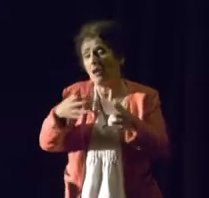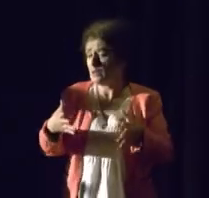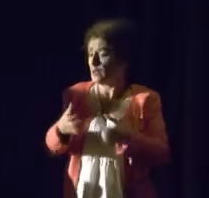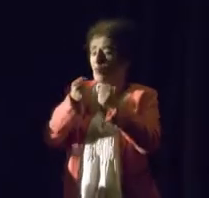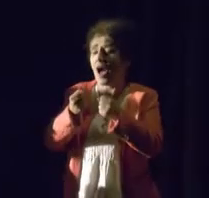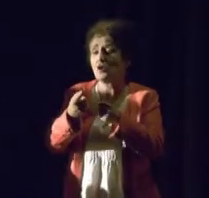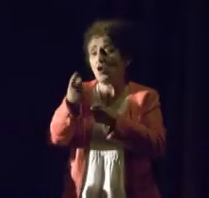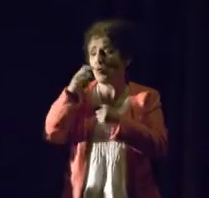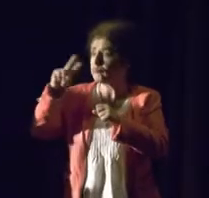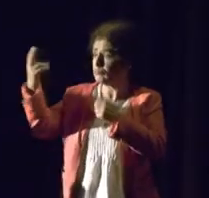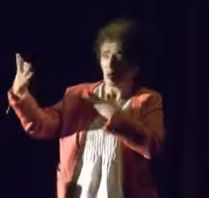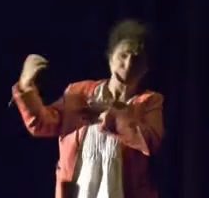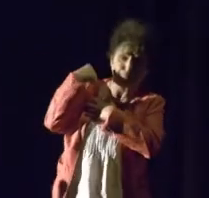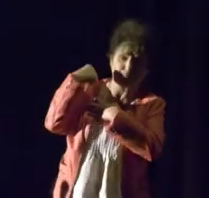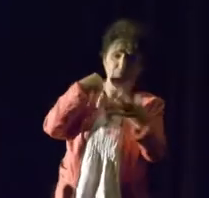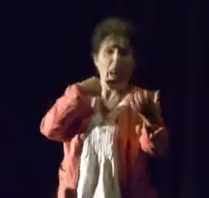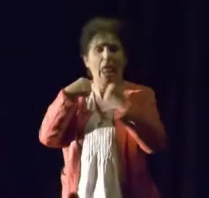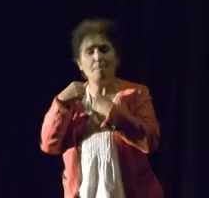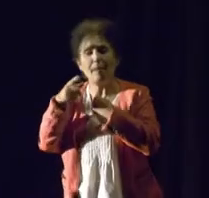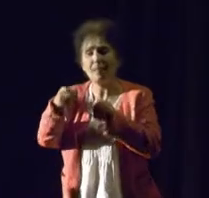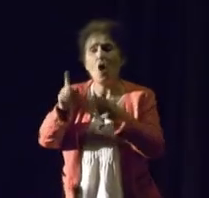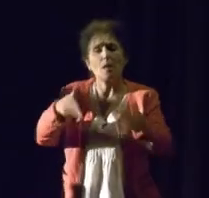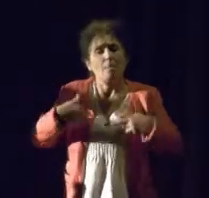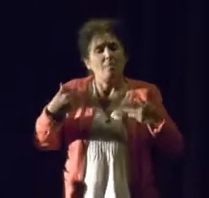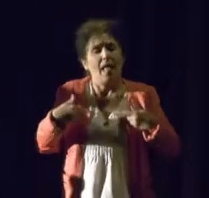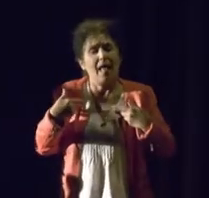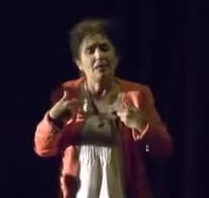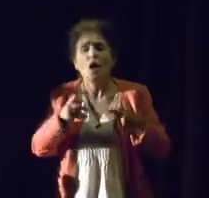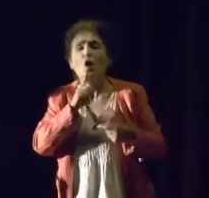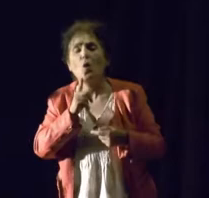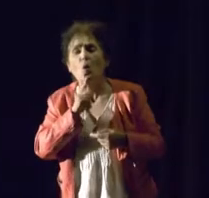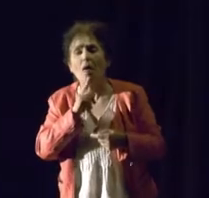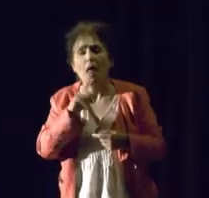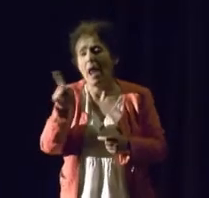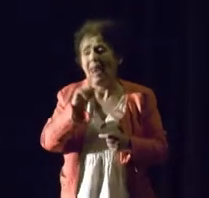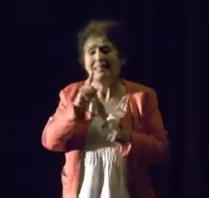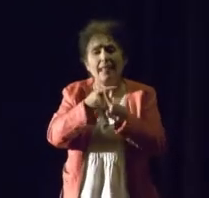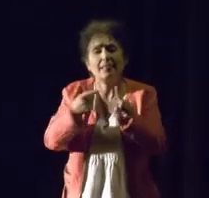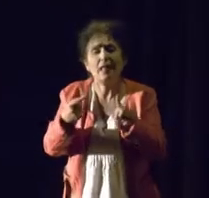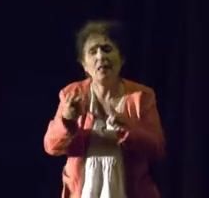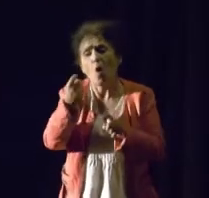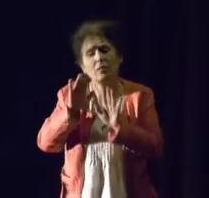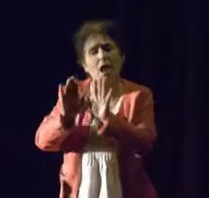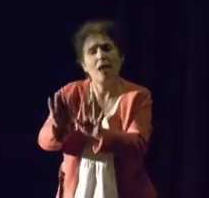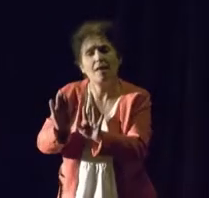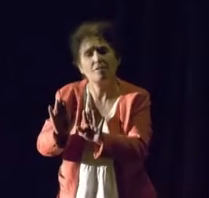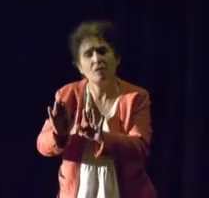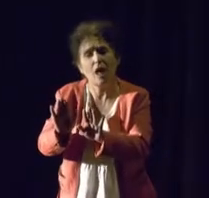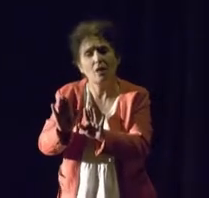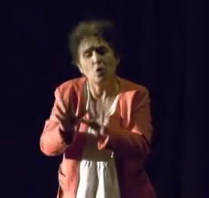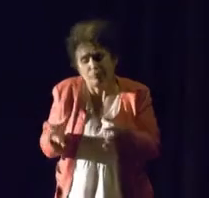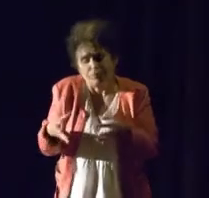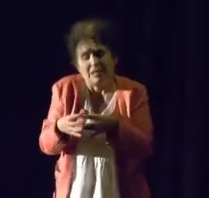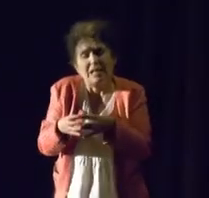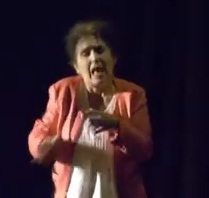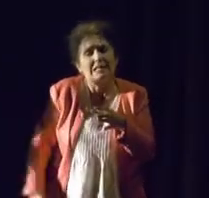од натрапниците, т.е. од оние младенчиња кои што не се дел од нивното